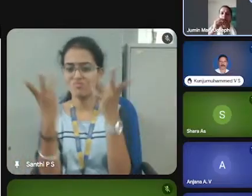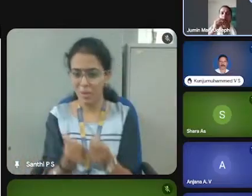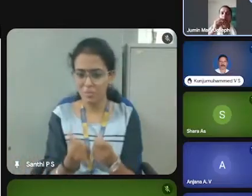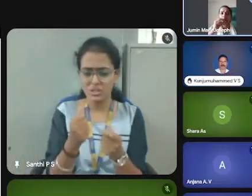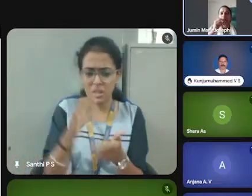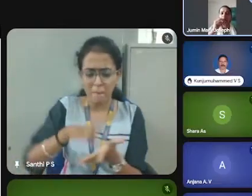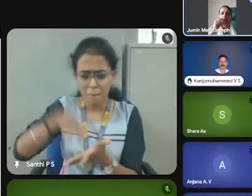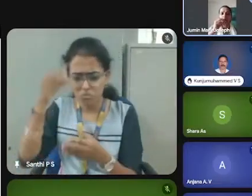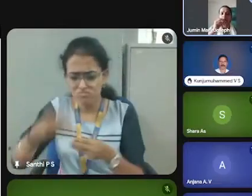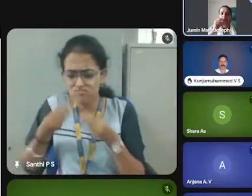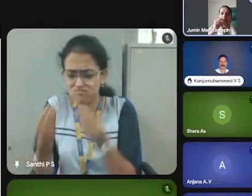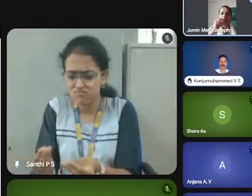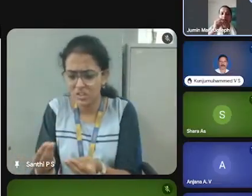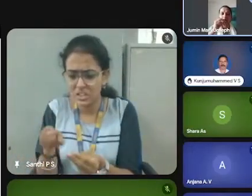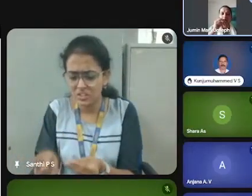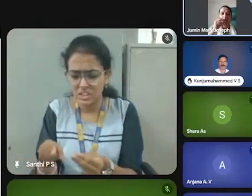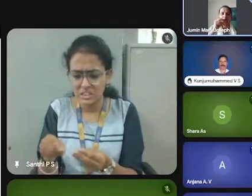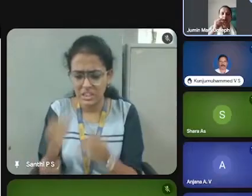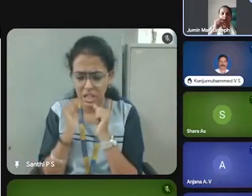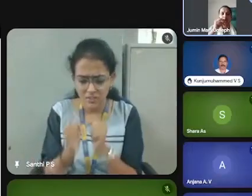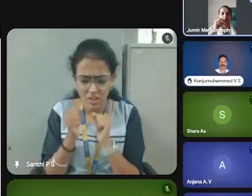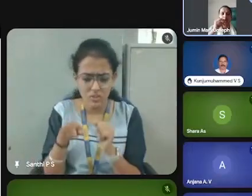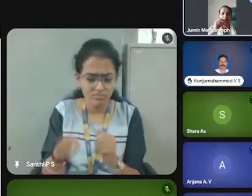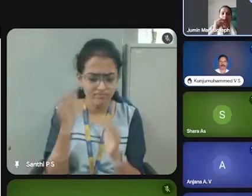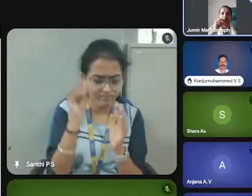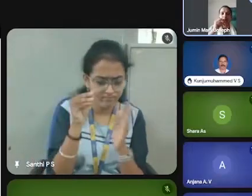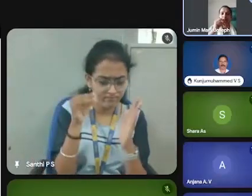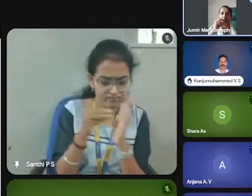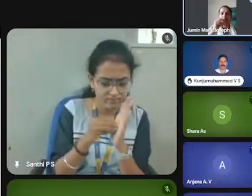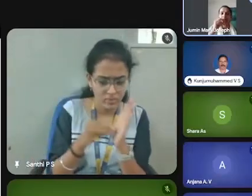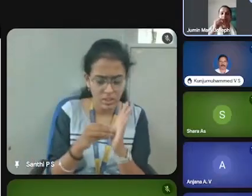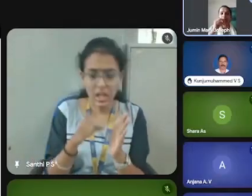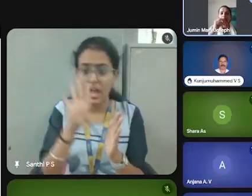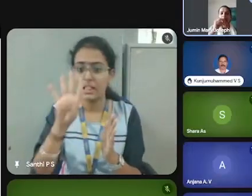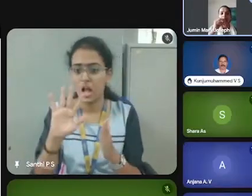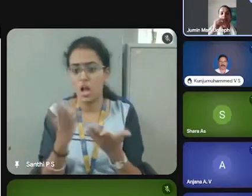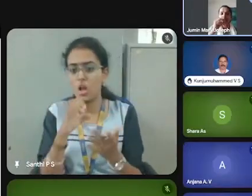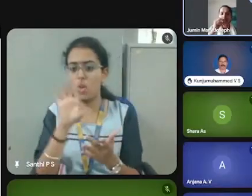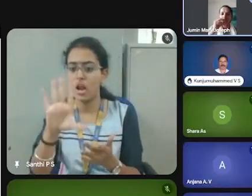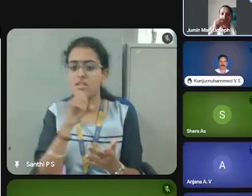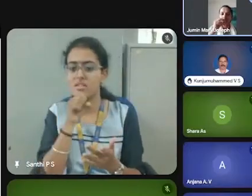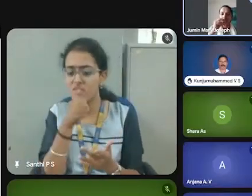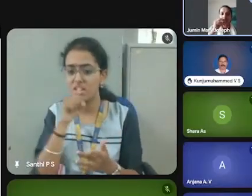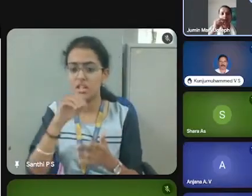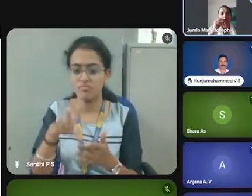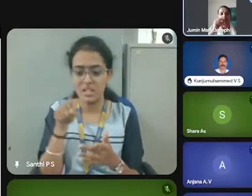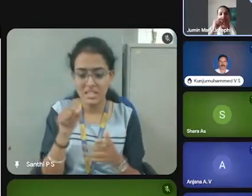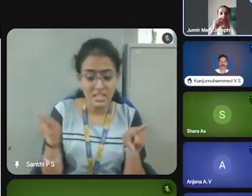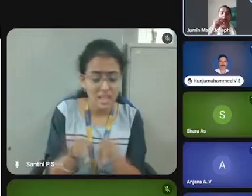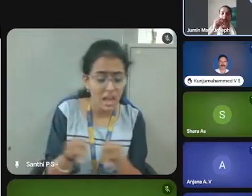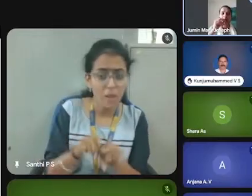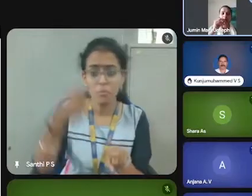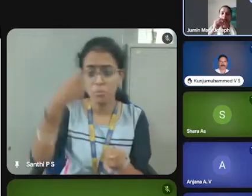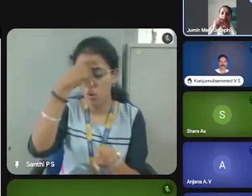അവർക്ക് ബുദ്ധിമുട്ടുണ്ടോ എന്നുള്ളത് നോട്ട് ചെയ്യുക. ആ ഒരു മുമ്പോട്ട് വരുമ്പോൾ 4 വയസ്സ് 5 വയസ്സിലോട്ടൊക്കെ എത്തുമ്പോൾ ഇഷ്യൂസ് ഉണ്ടോ എന്ന് നോക്കുക.